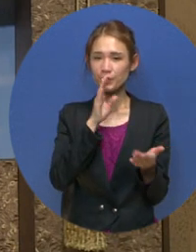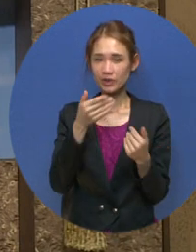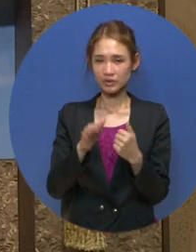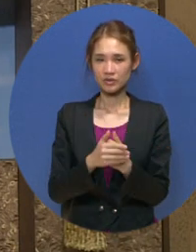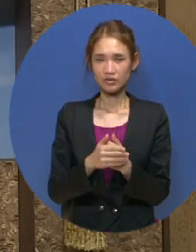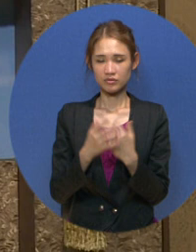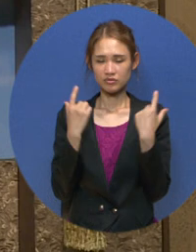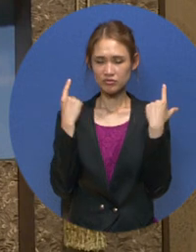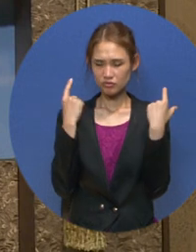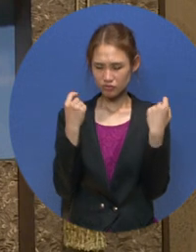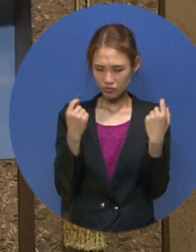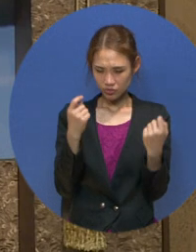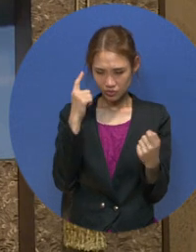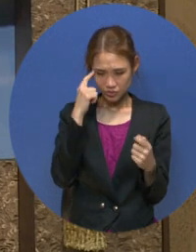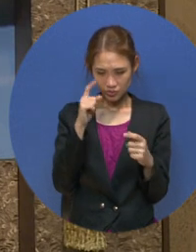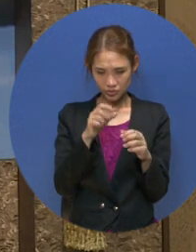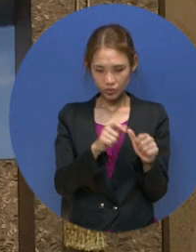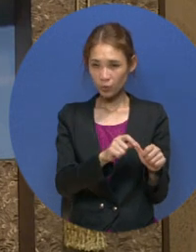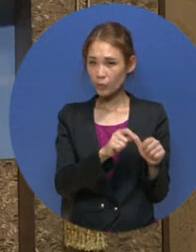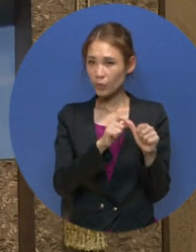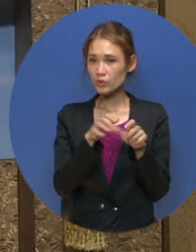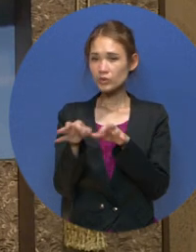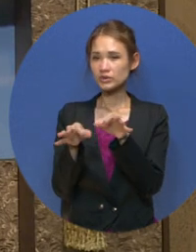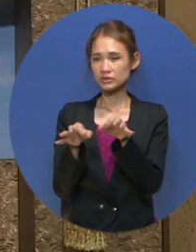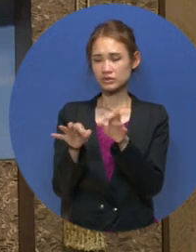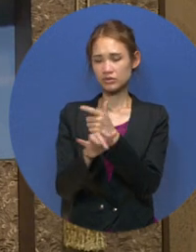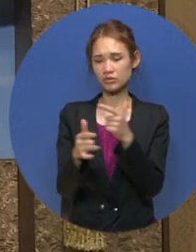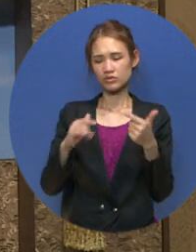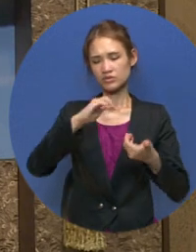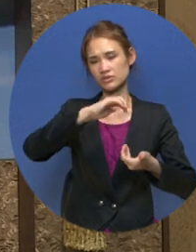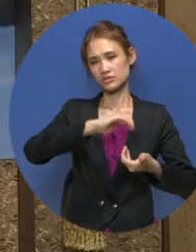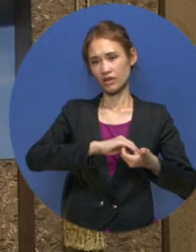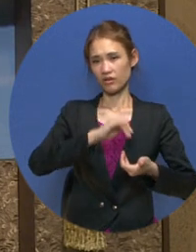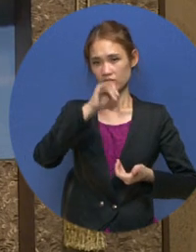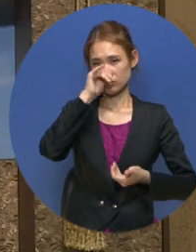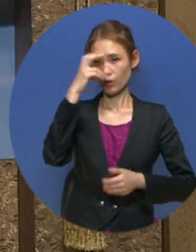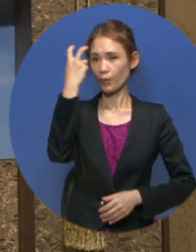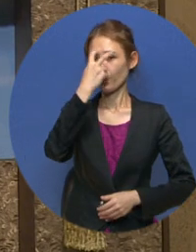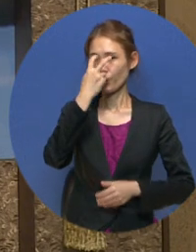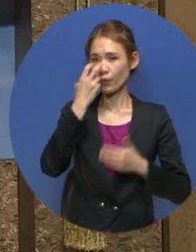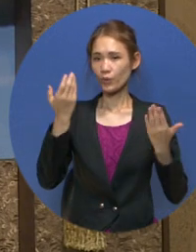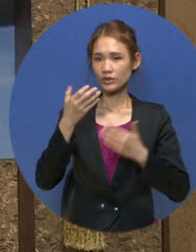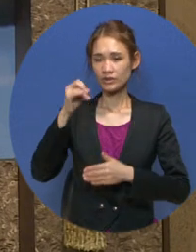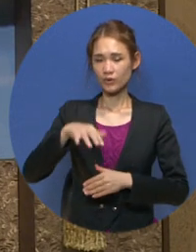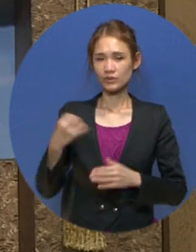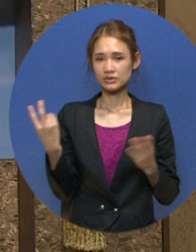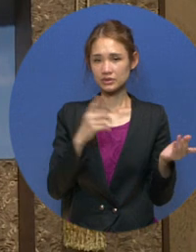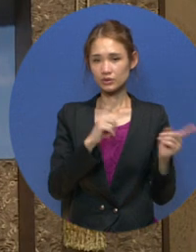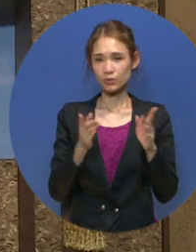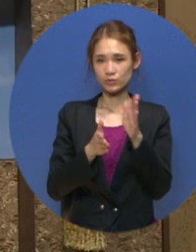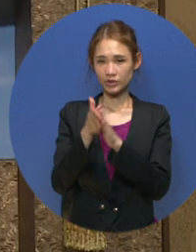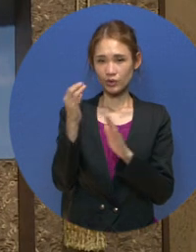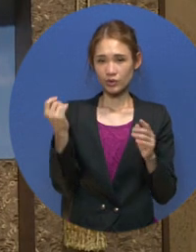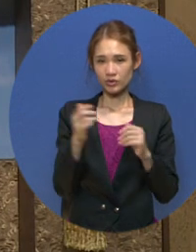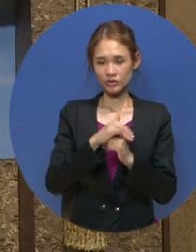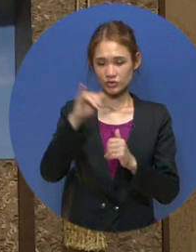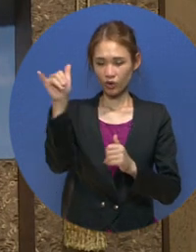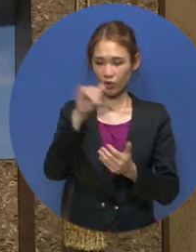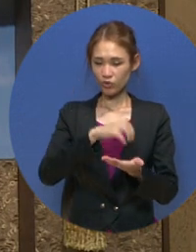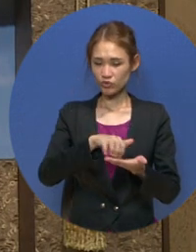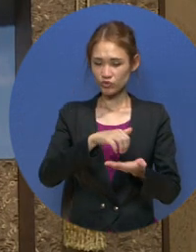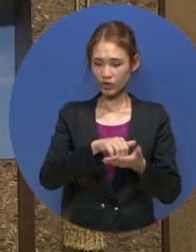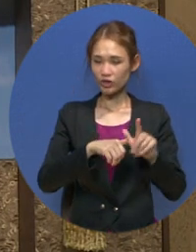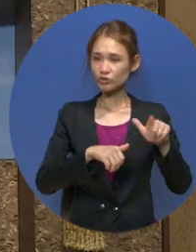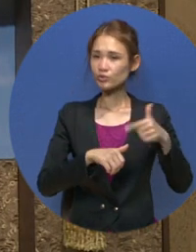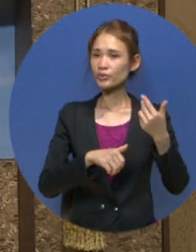네. 여전히 고용시장이 워낙 제한되어 있고요. 또 보호작업장, 직업재활시설이 전국에 한 630개 정도